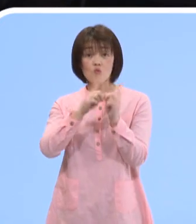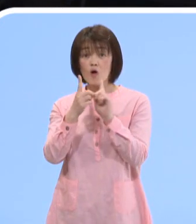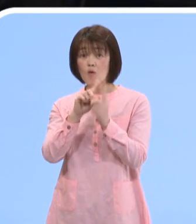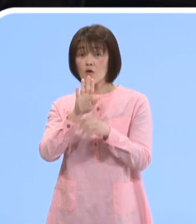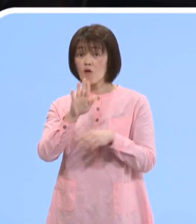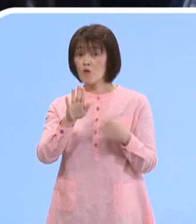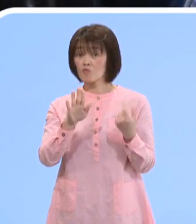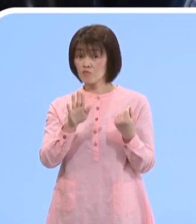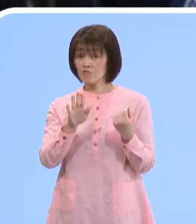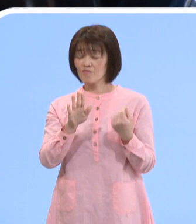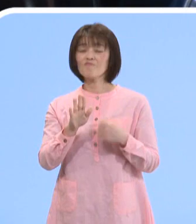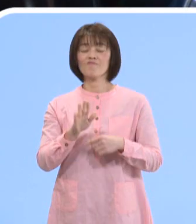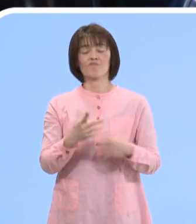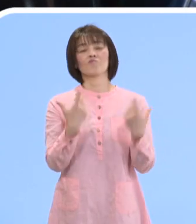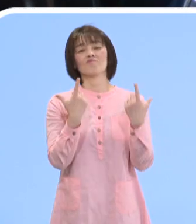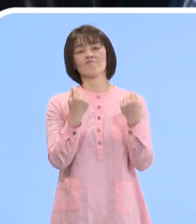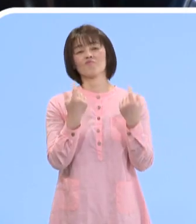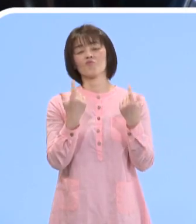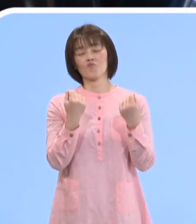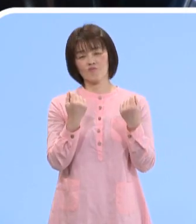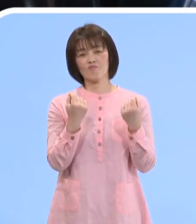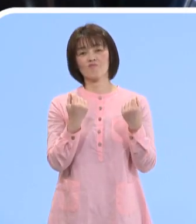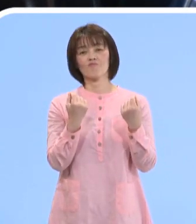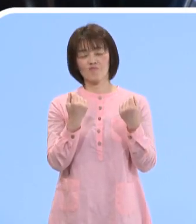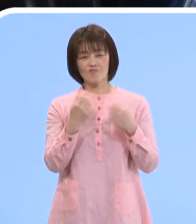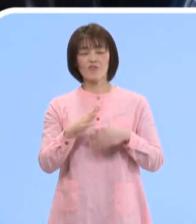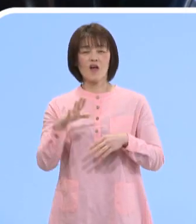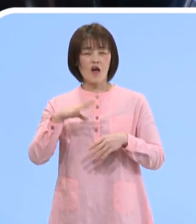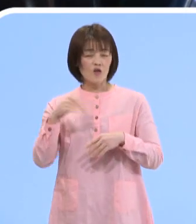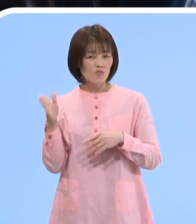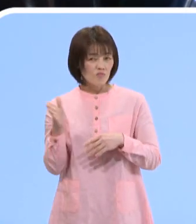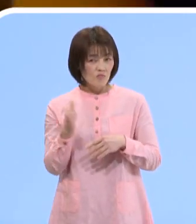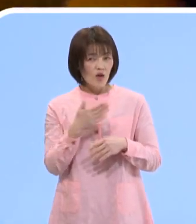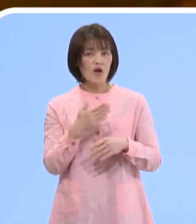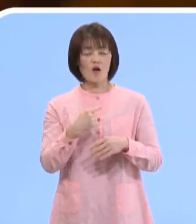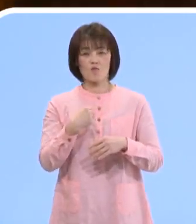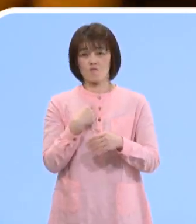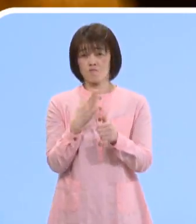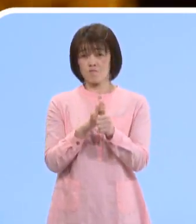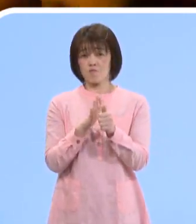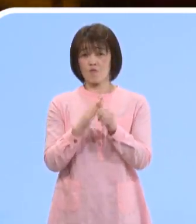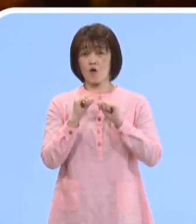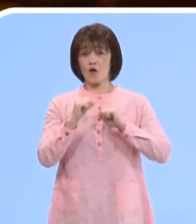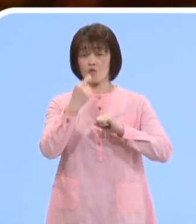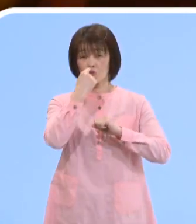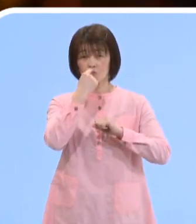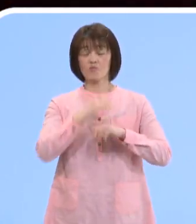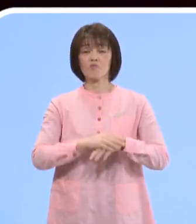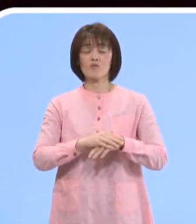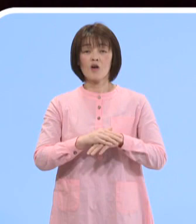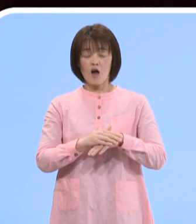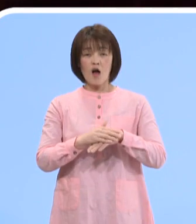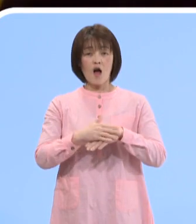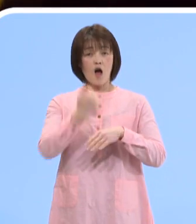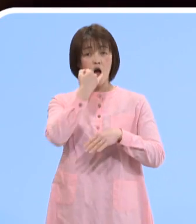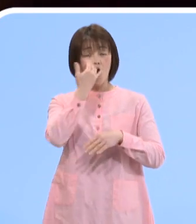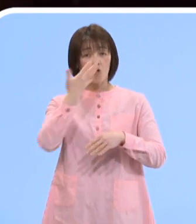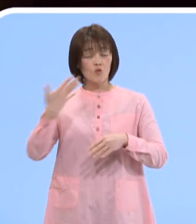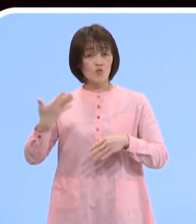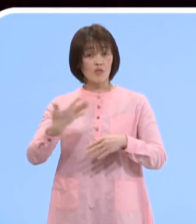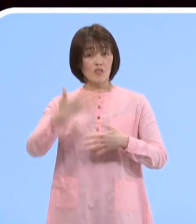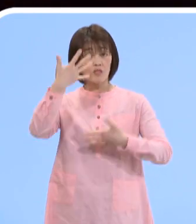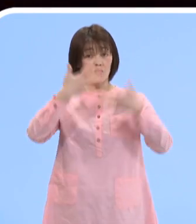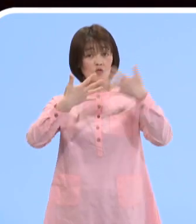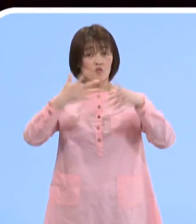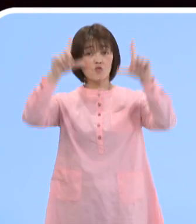らっしゃる。 そうですね、こういう形でできるかなっていう、はい、ところから含めてですね。 あれはそしたら海のところにスクリーンやって、はい、そこへ投影